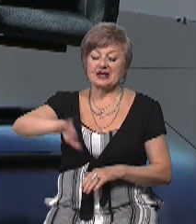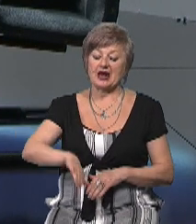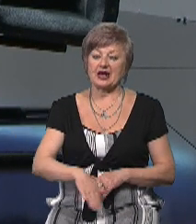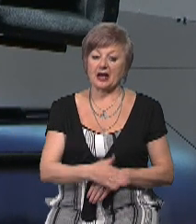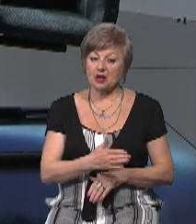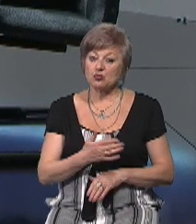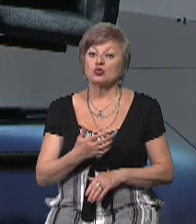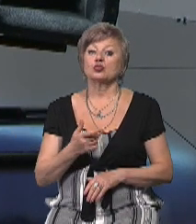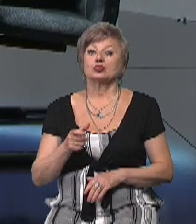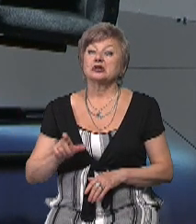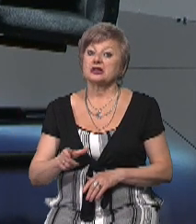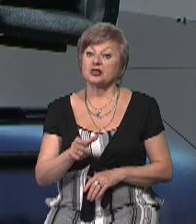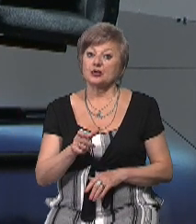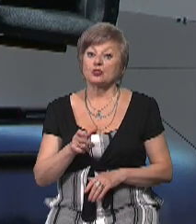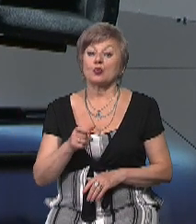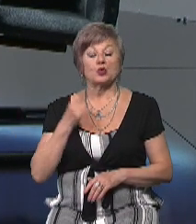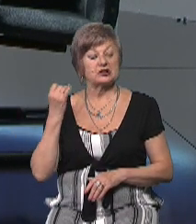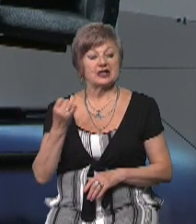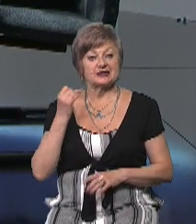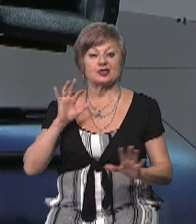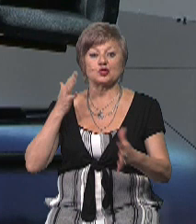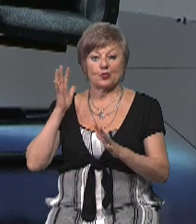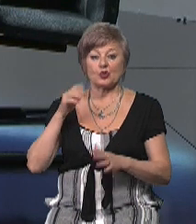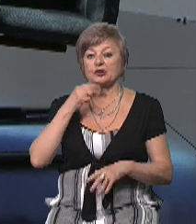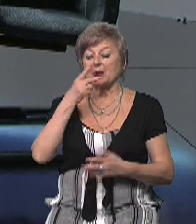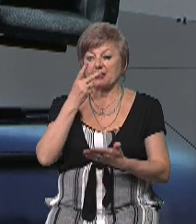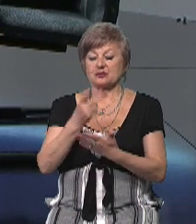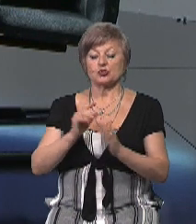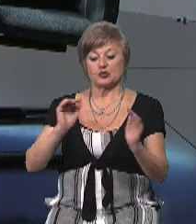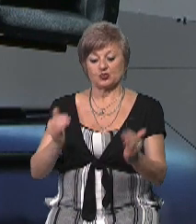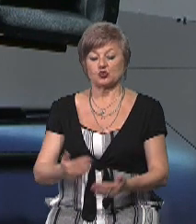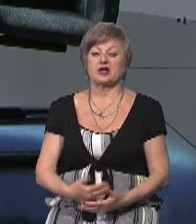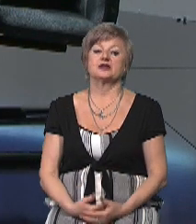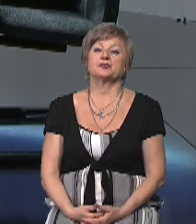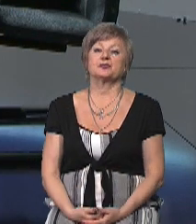ГЕСу. Про історію цієї події пропоную переглянути сюжет.